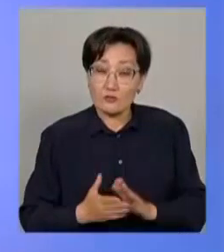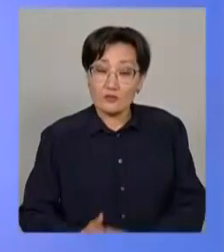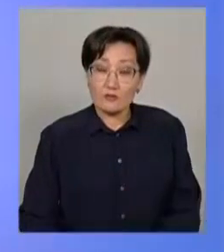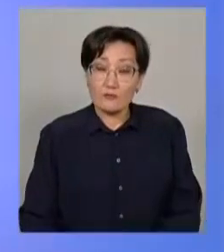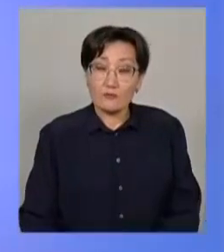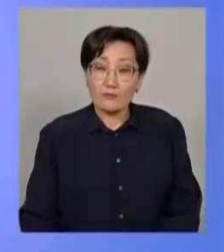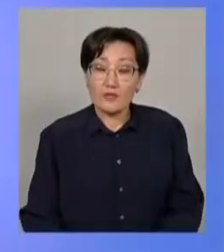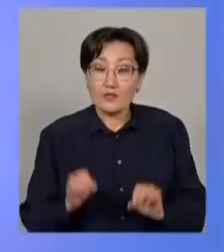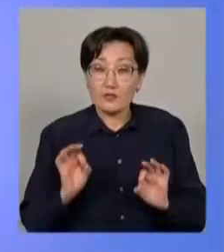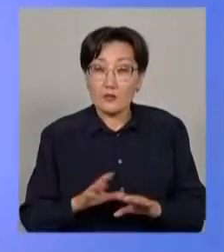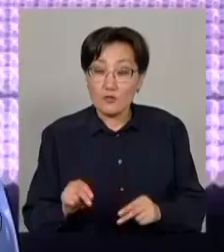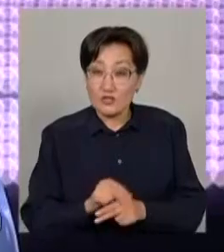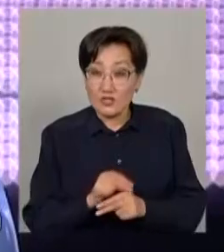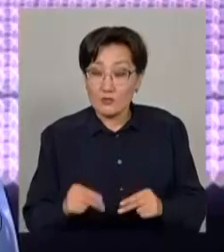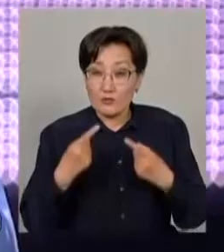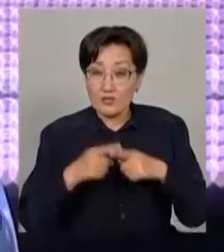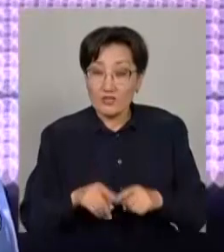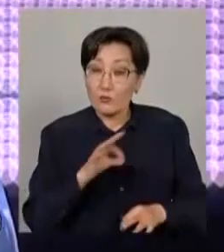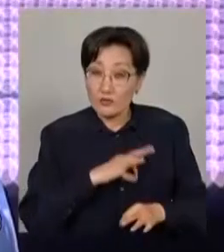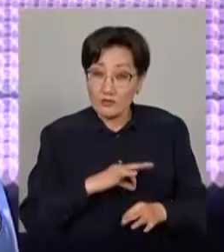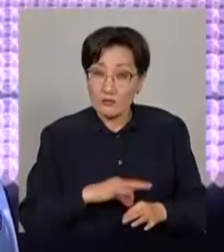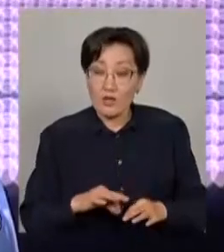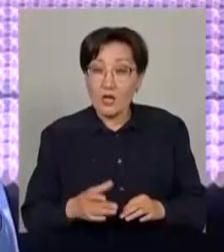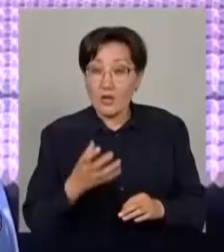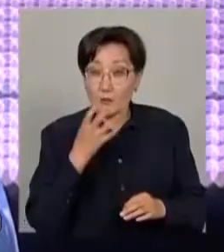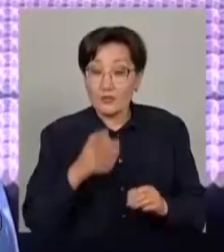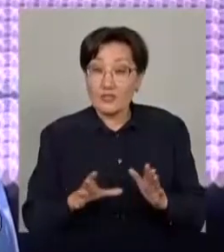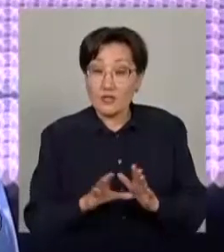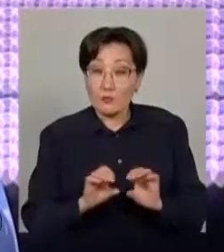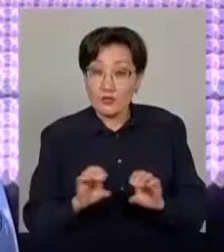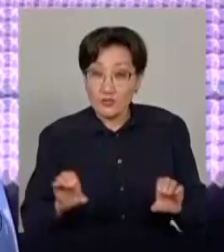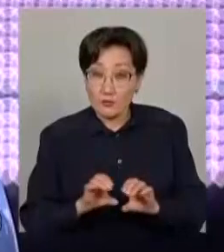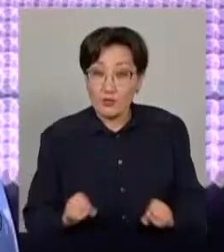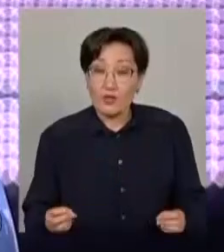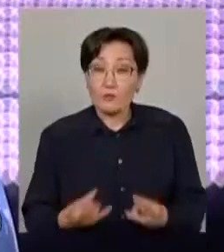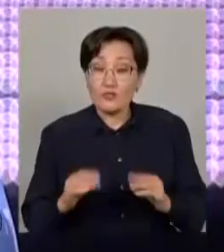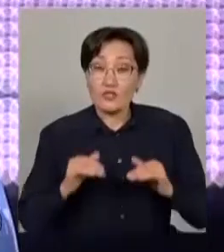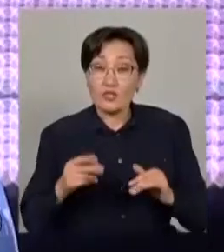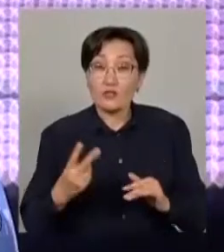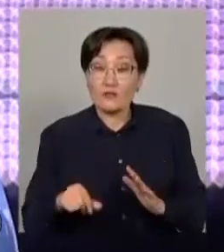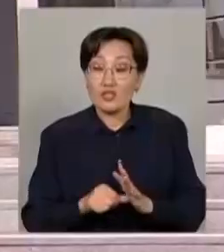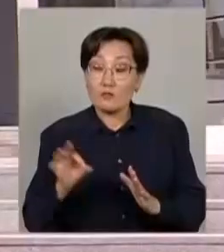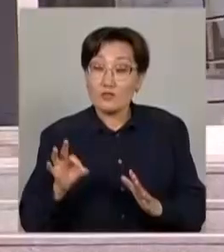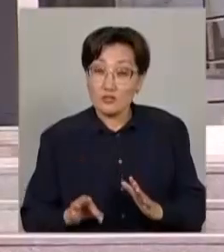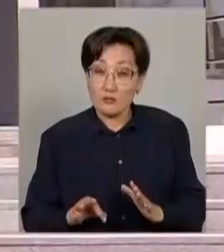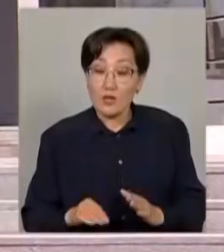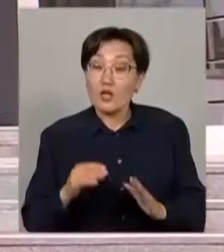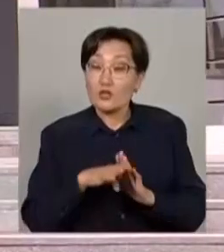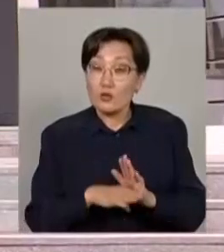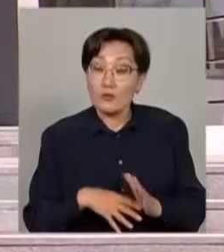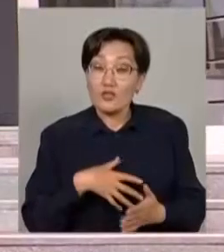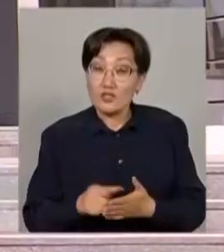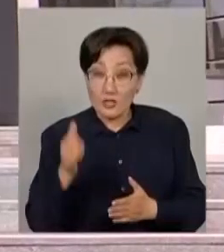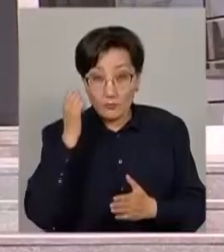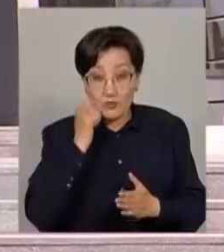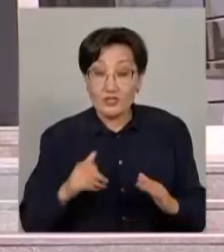Из-за неправильного монтажа и технической эксплуатации электрооборудования возросло количество пожаров в целом на 26%. Программы по сносу